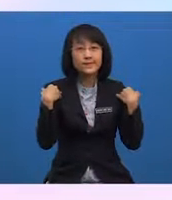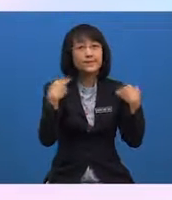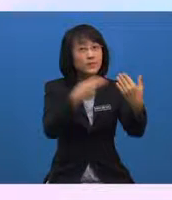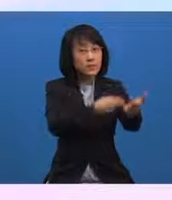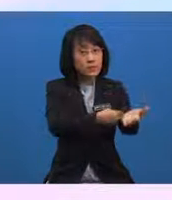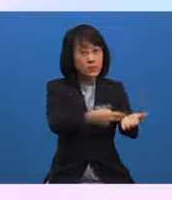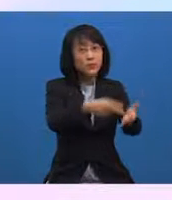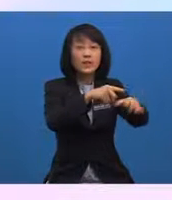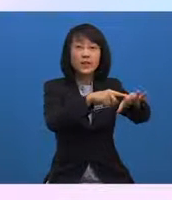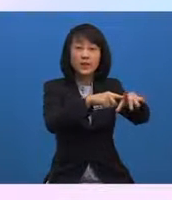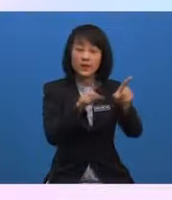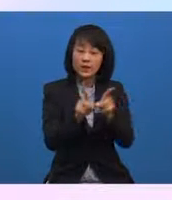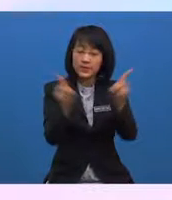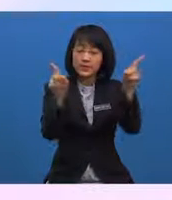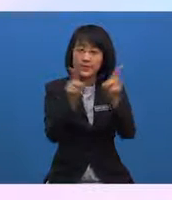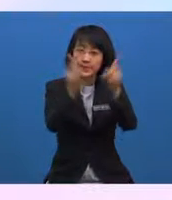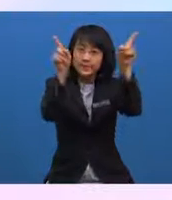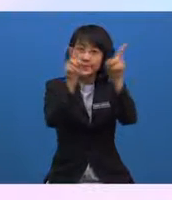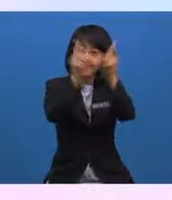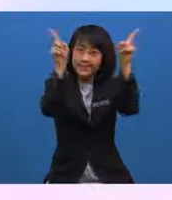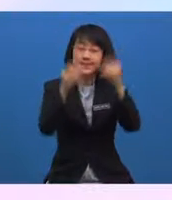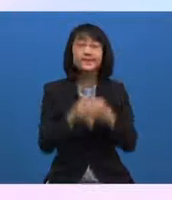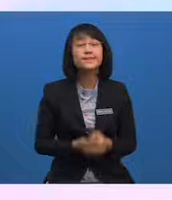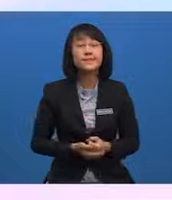Dan akhir sekali, kita lihat